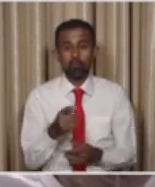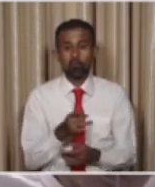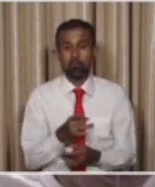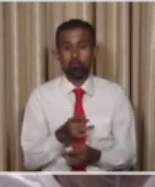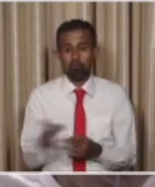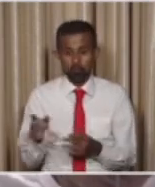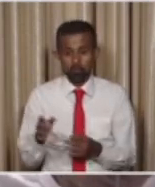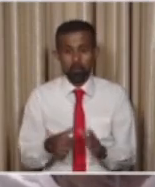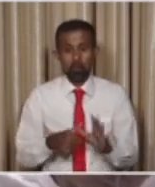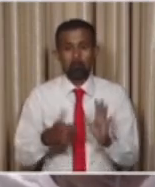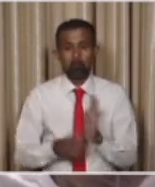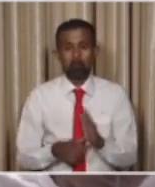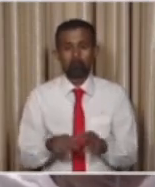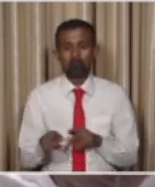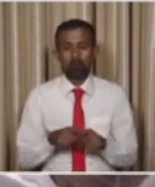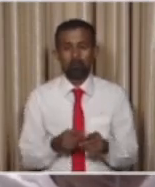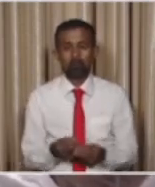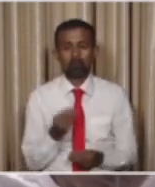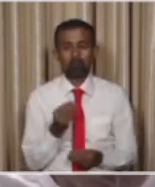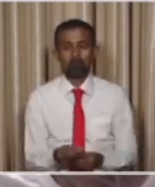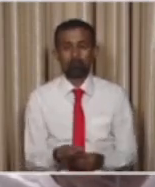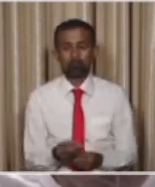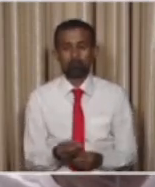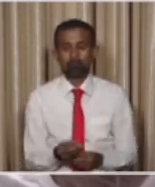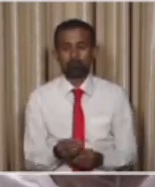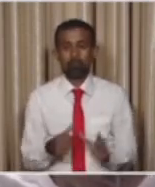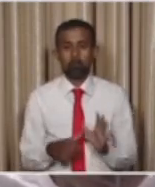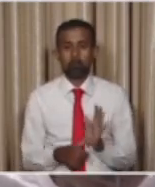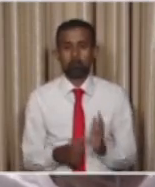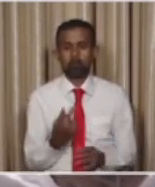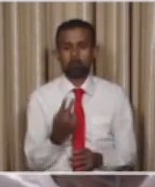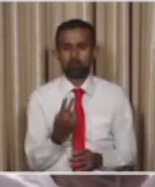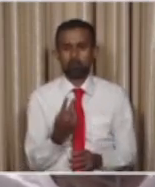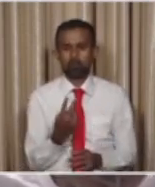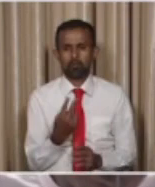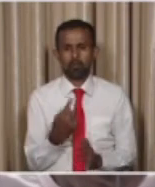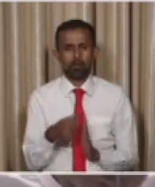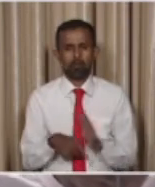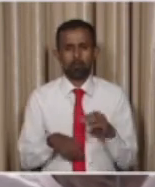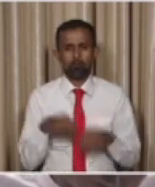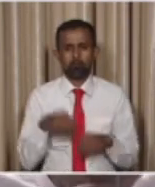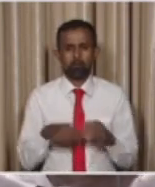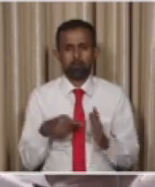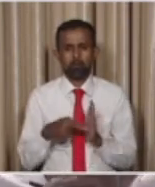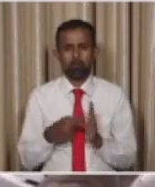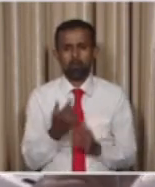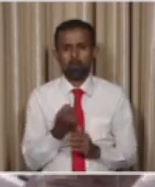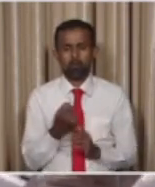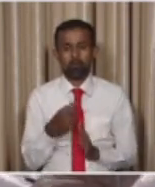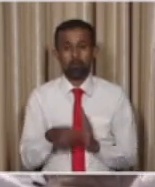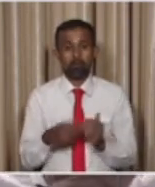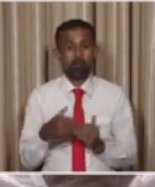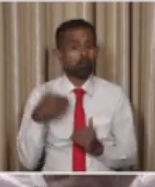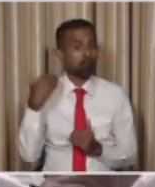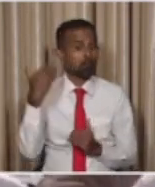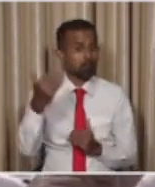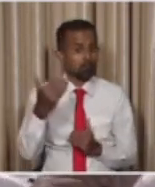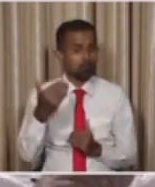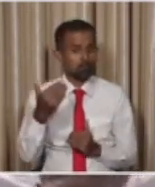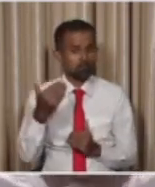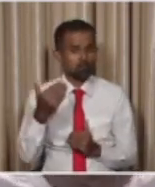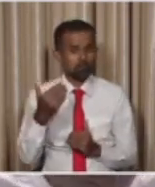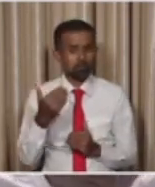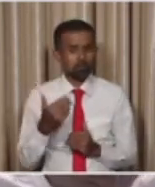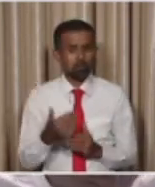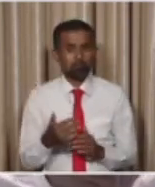පදක් තමයි අද දවසේ ඉදිරිපත් වෙන්නේ. ඒක නිසා මේ 52ම මේ රටේ දේශපාලනයේත් ආර්ථිකයේත් අපේ රටේ අනාගතයේත් තීරණාත්මකව